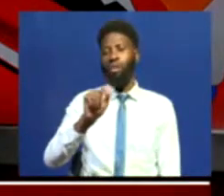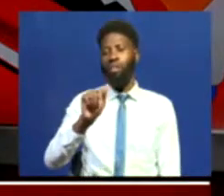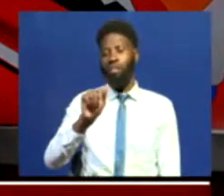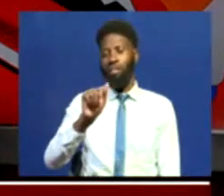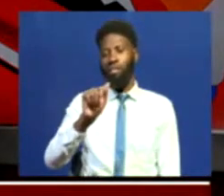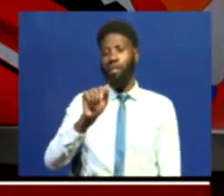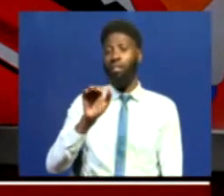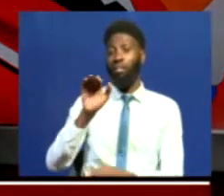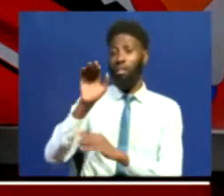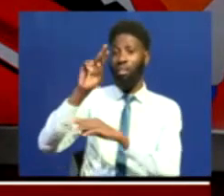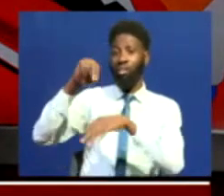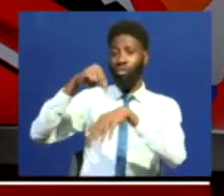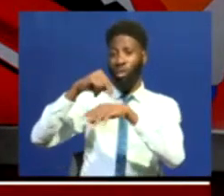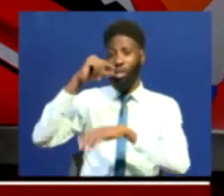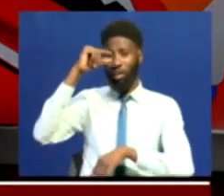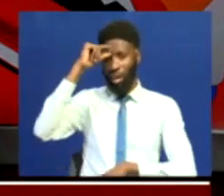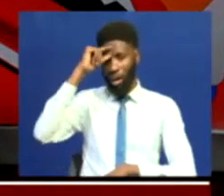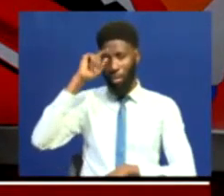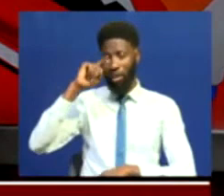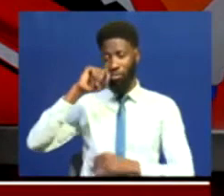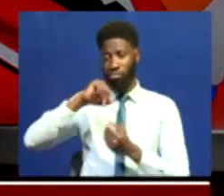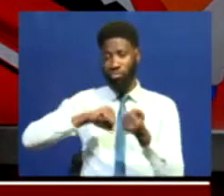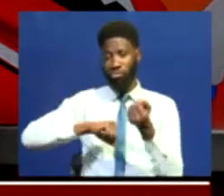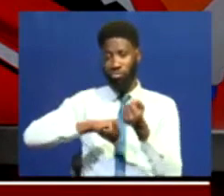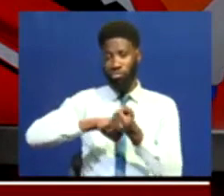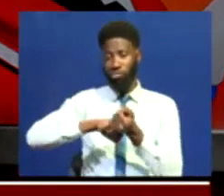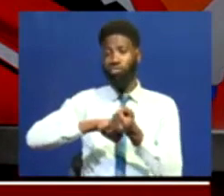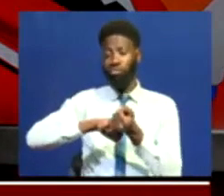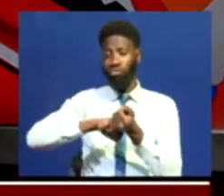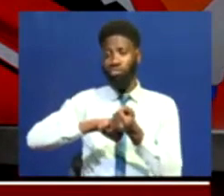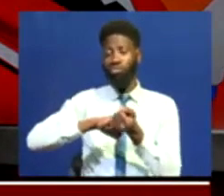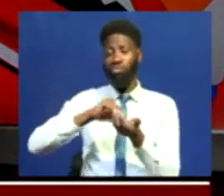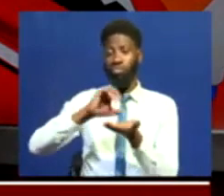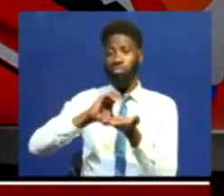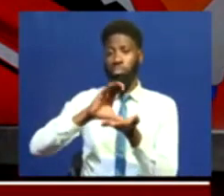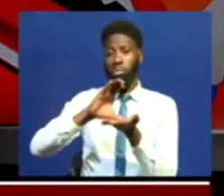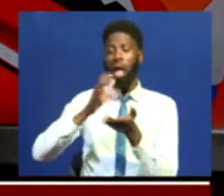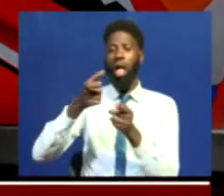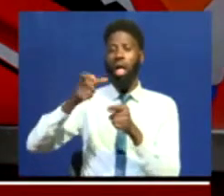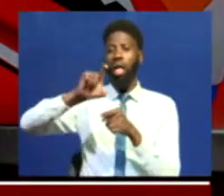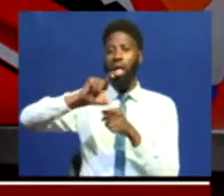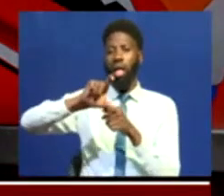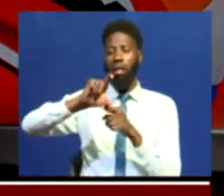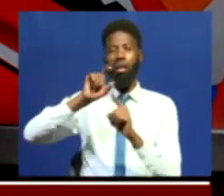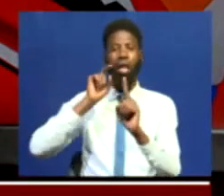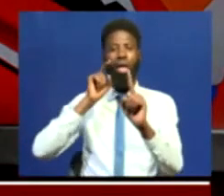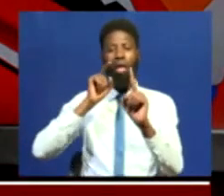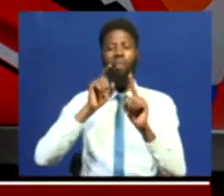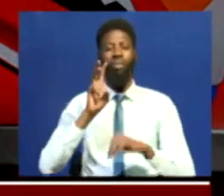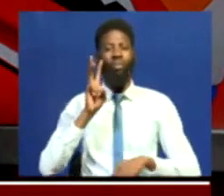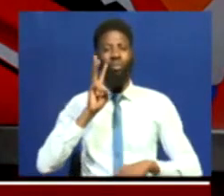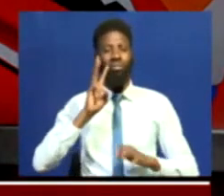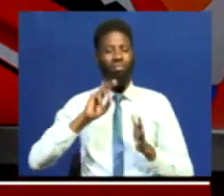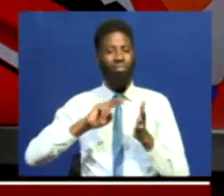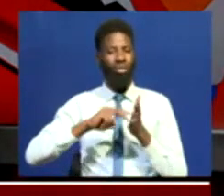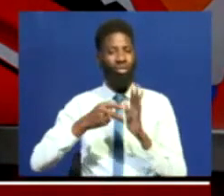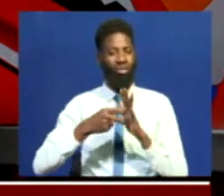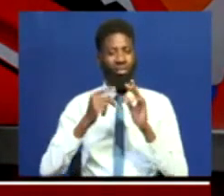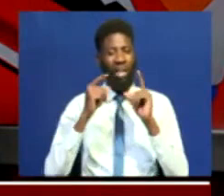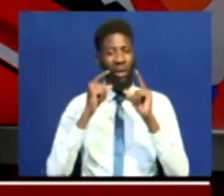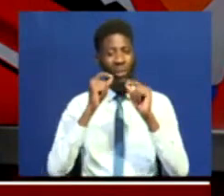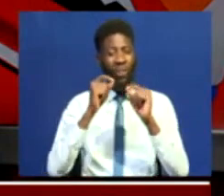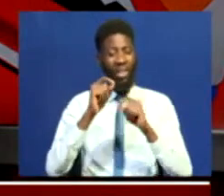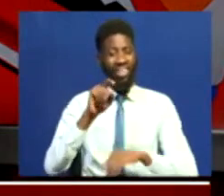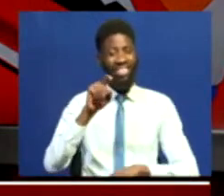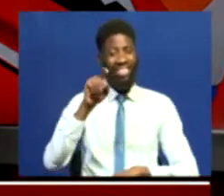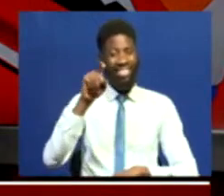na serikali ya kitaifa kuongezwa kwa ufadhili wa mradi ya maji huku akisisitiza hitaji kuu la kutanguliza